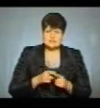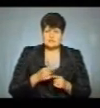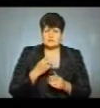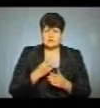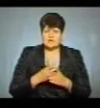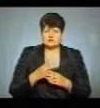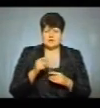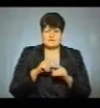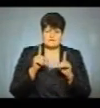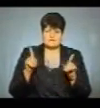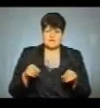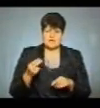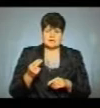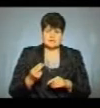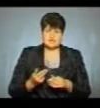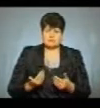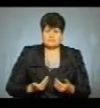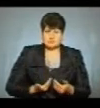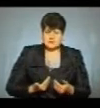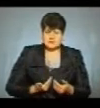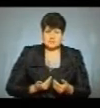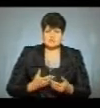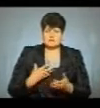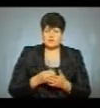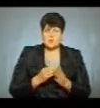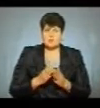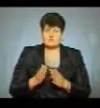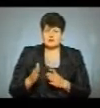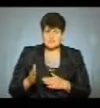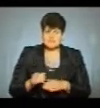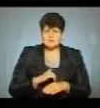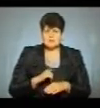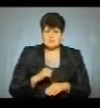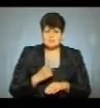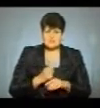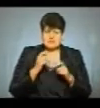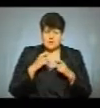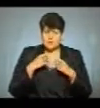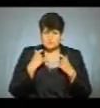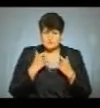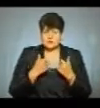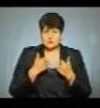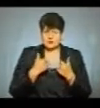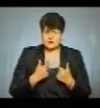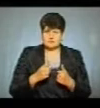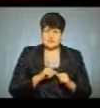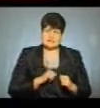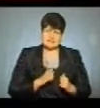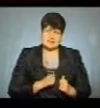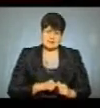іменно в картині, в житті і взагалі в своїй поведінці. І саме головне – це її усмішка і добре, дуже добре